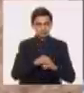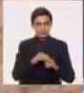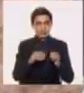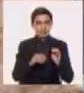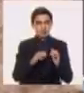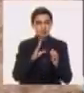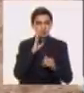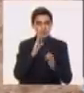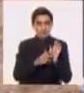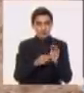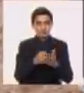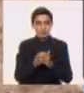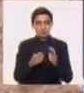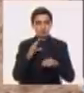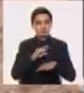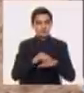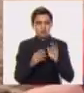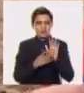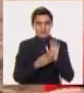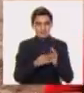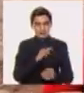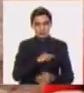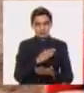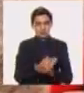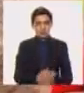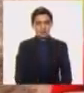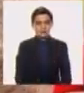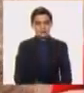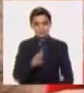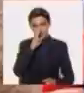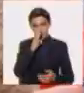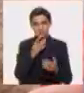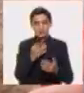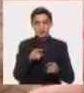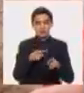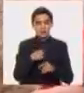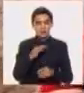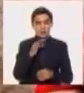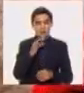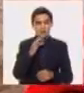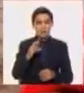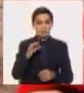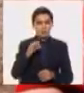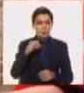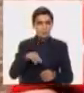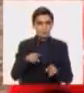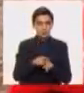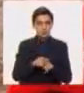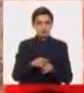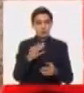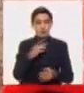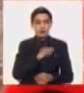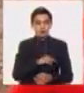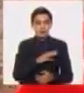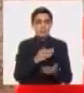9-ға дейін еңбек етуде. Жалақы объем ғой біздікі. Істегенімізге қарай аламыз. Шамамен қанша